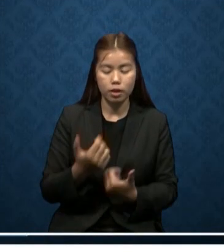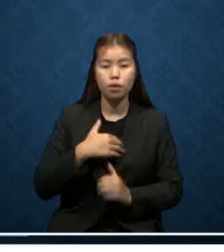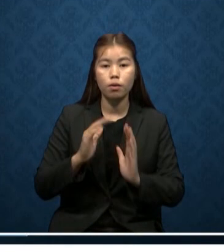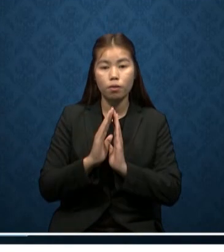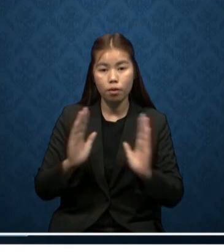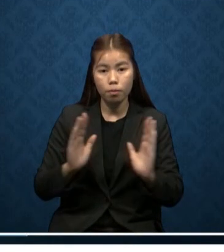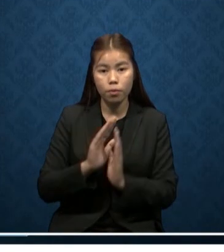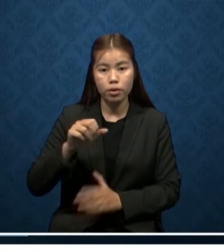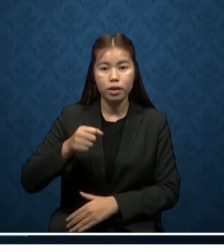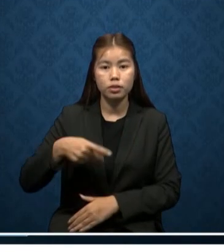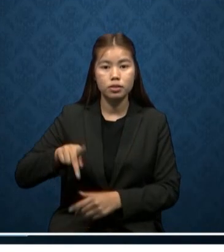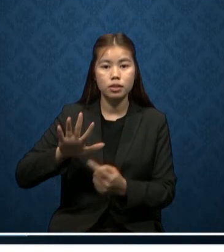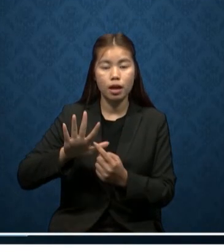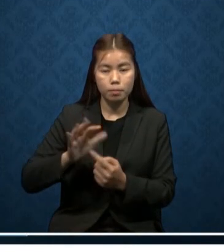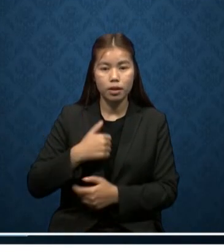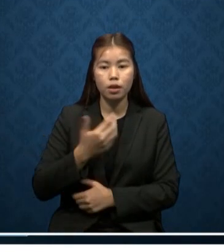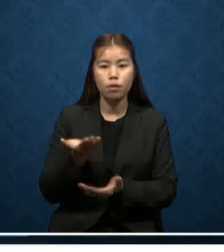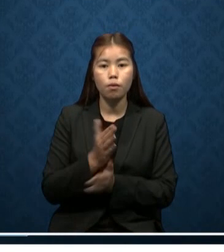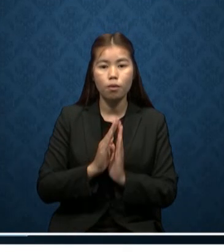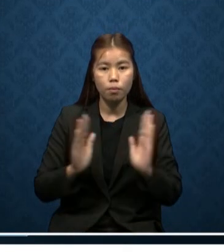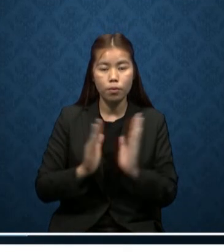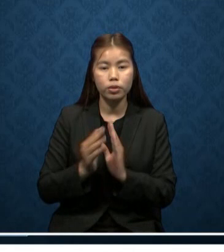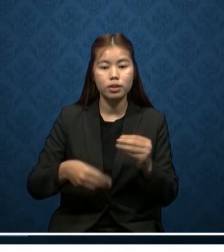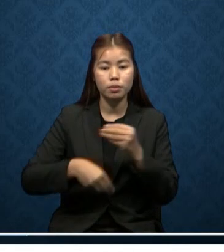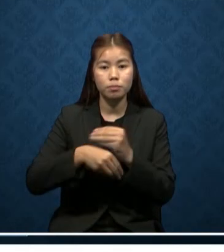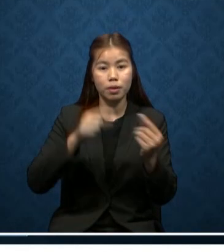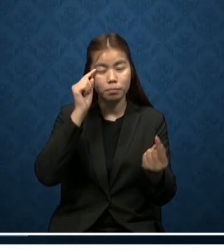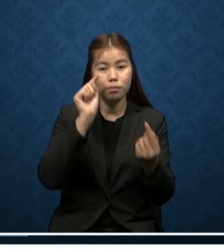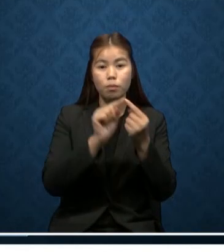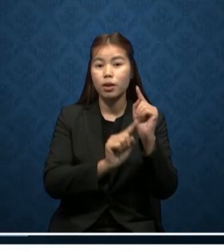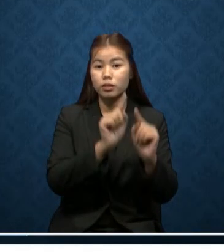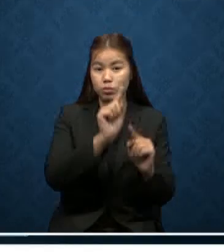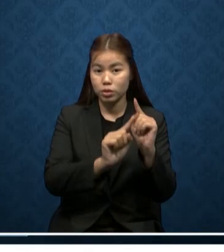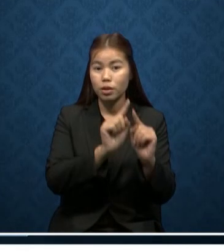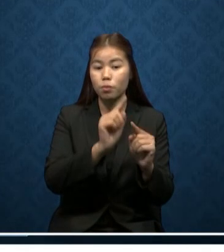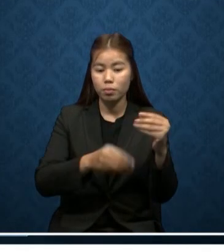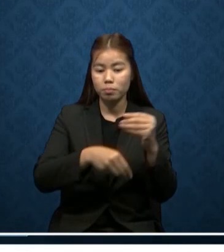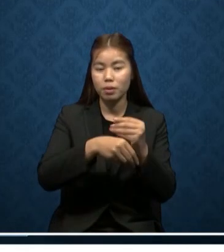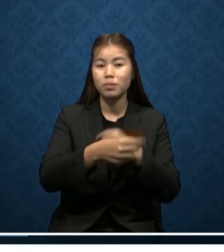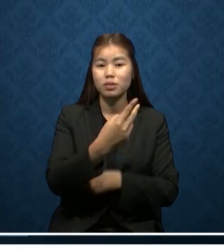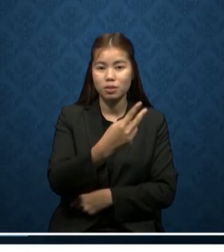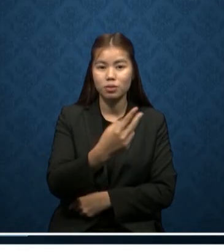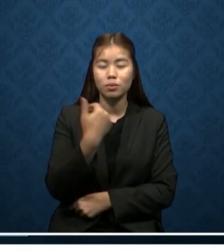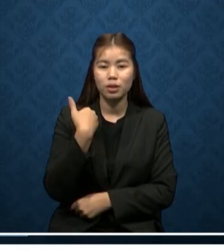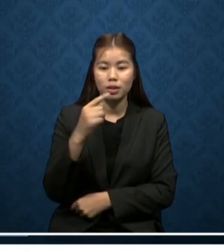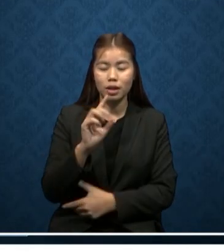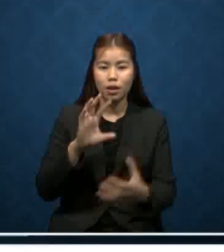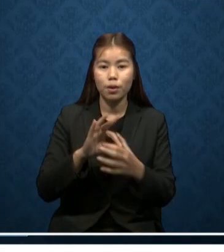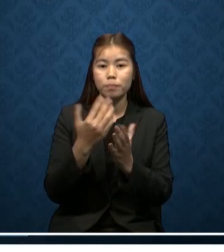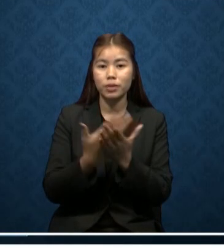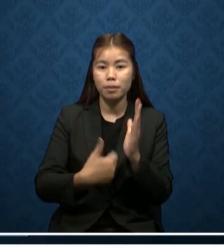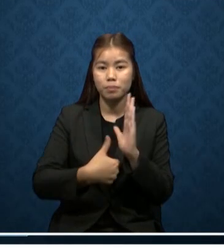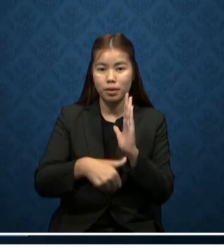การเพิ่มเป้าหมายตัวชื่อวัดขึ้นมาอีก 2ตัวเลยนะครับนะฮะคือเพิ่มในเรื่องภาษี